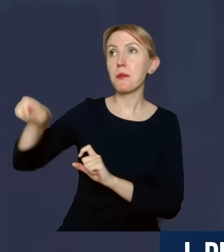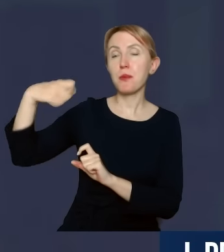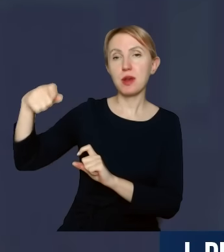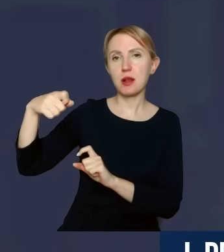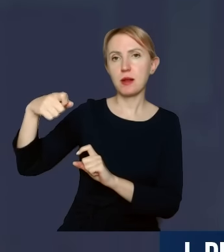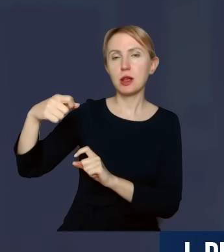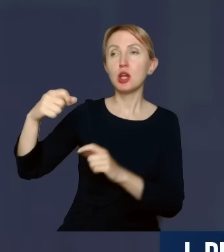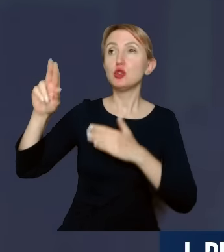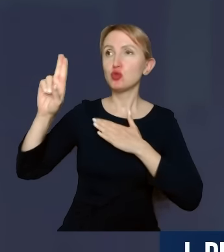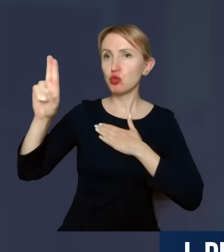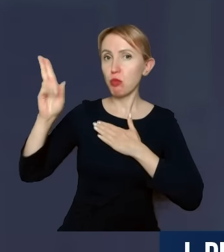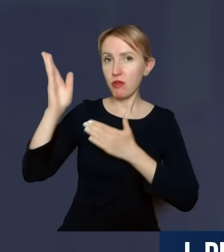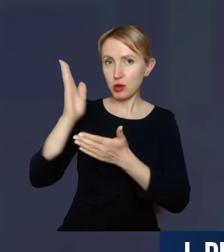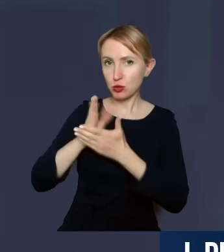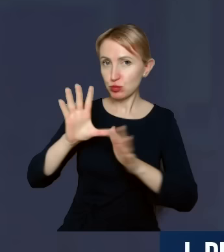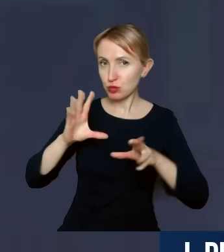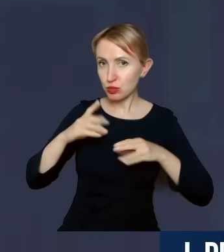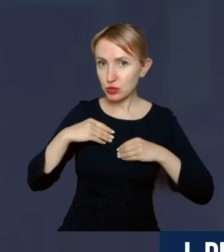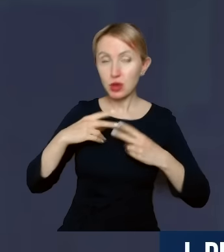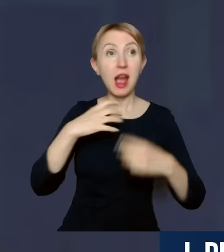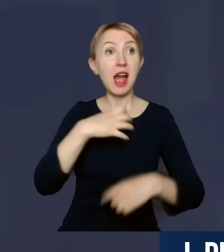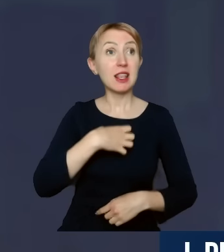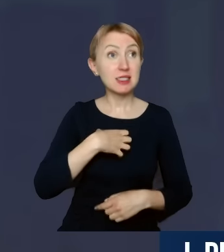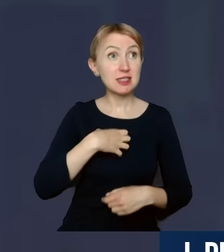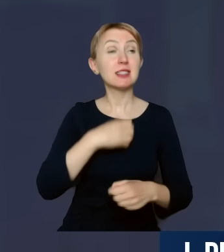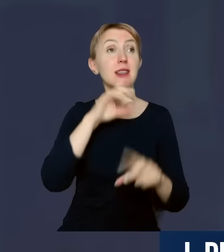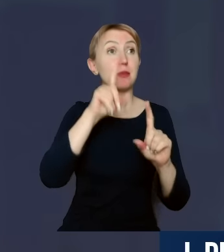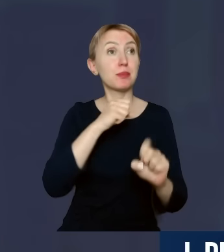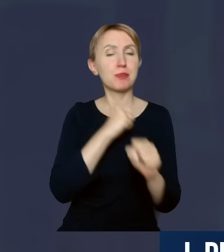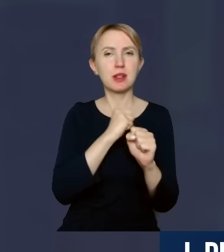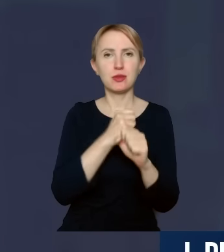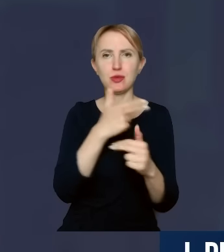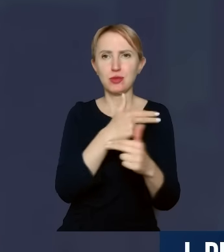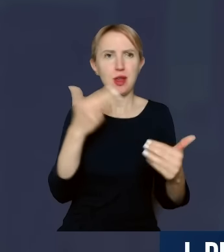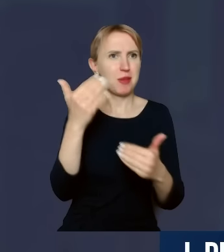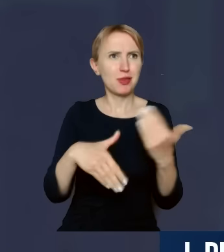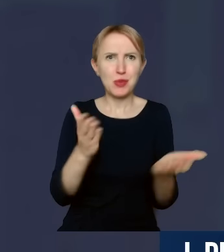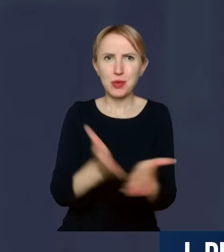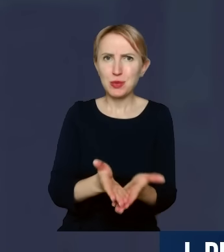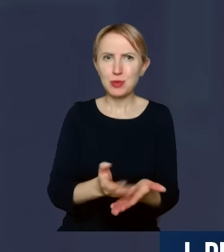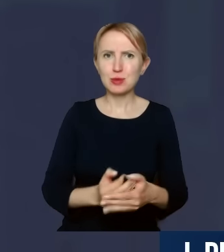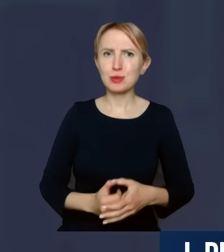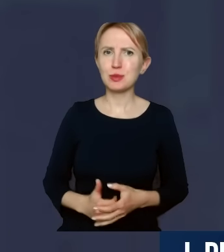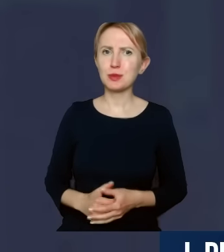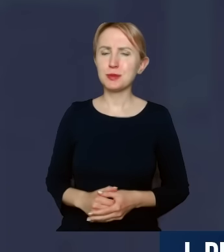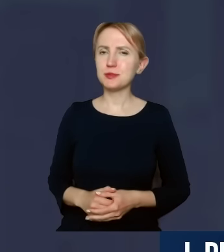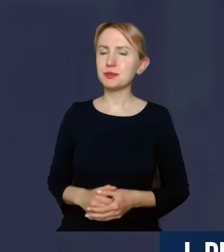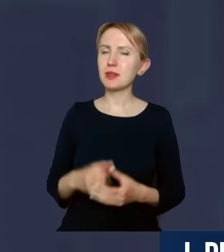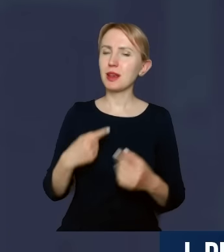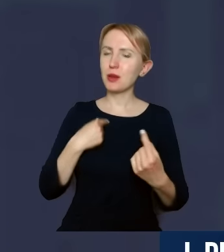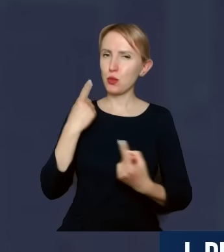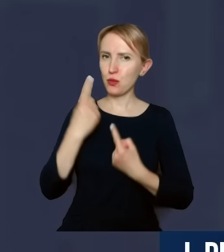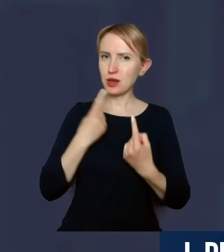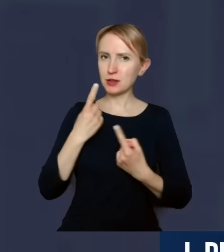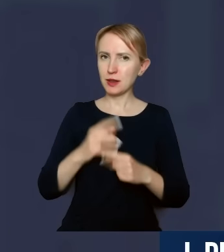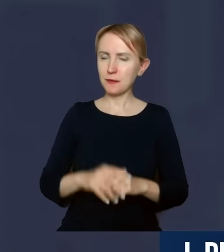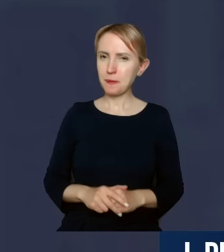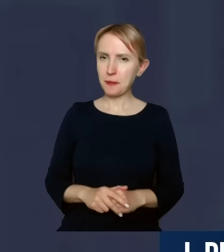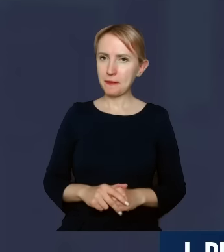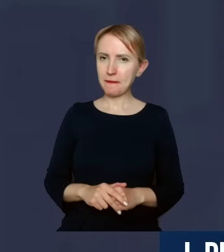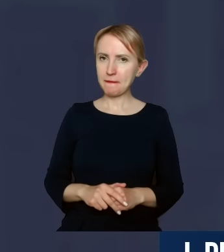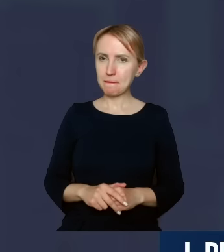ślubowanie, a sędzia rozpoczął pracę, temat został zakończony. I ja uważam, tym bardziej jeszcze powiem